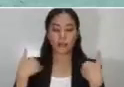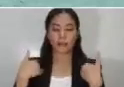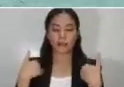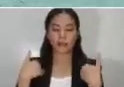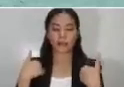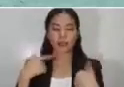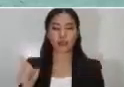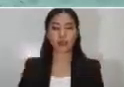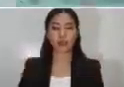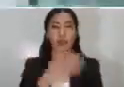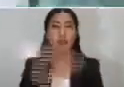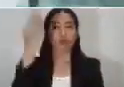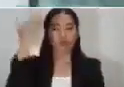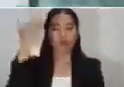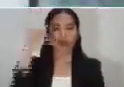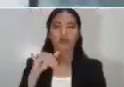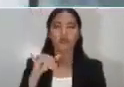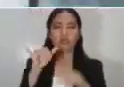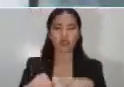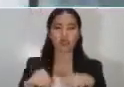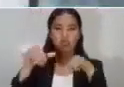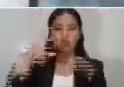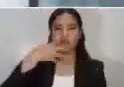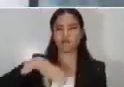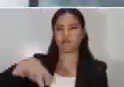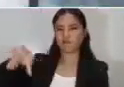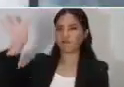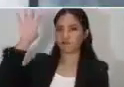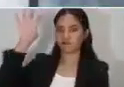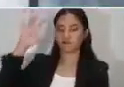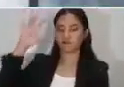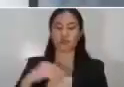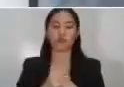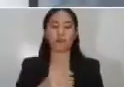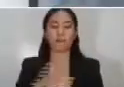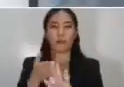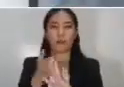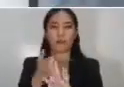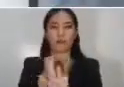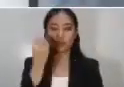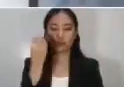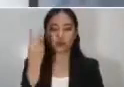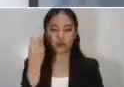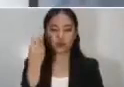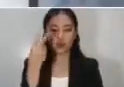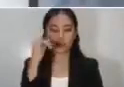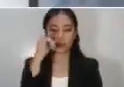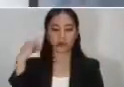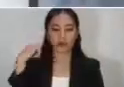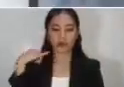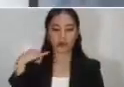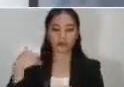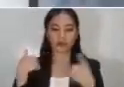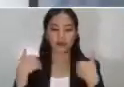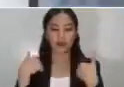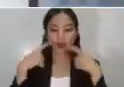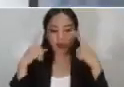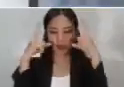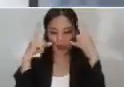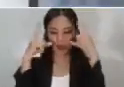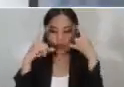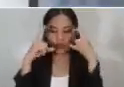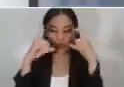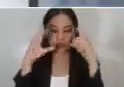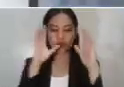equator. Tulad sa darating na Sabado, bukas 11:53 a.m. bago mag alas 12 ng tanghali, makikita naman ang